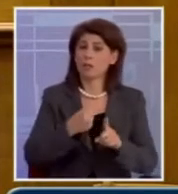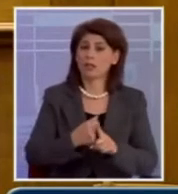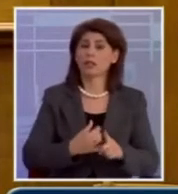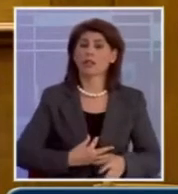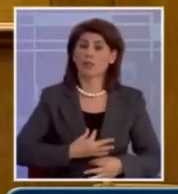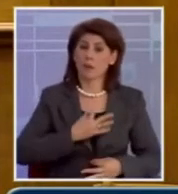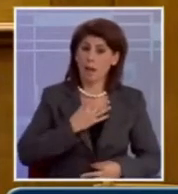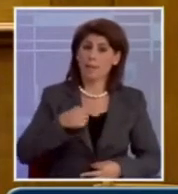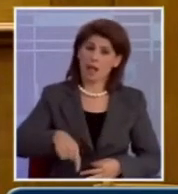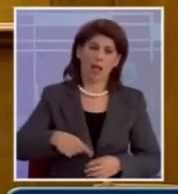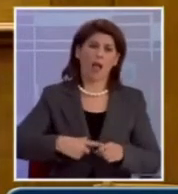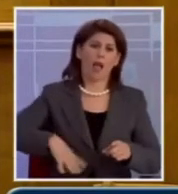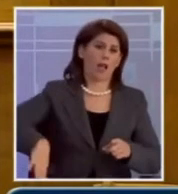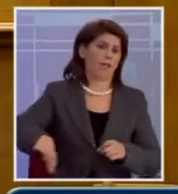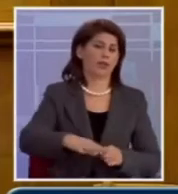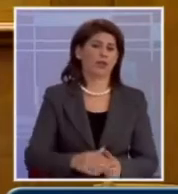αξιοπρέπεια αυτού του λαού.